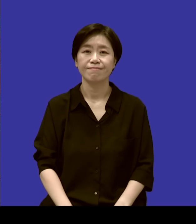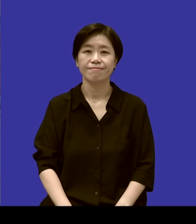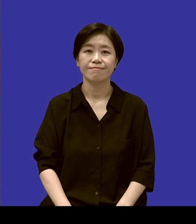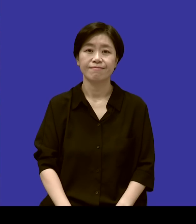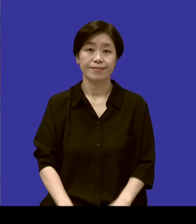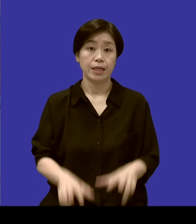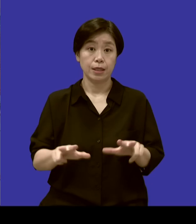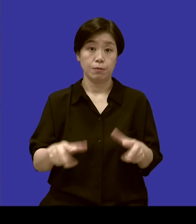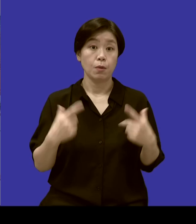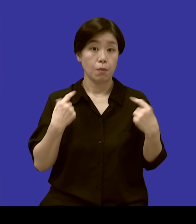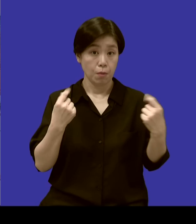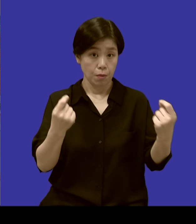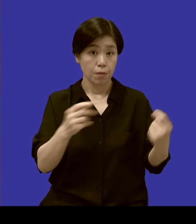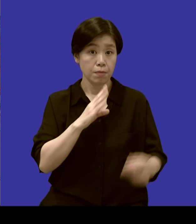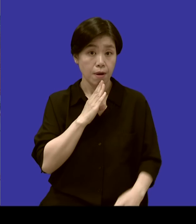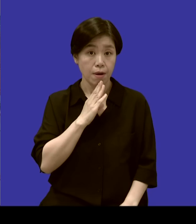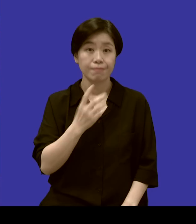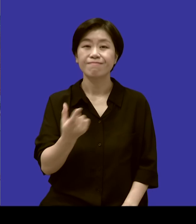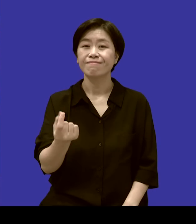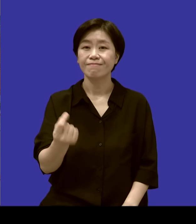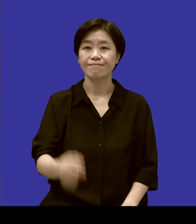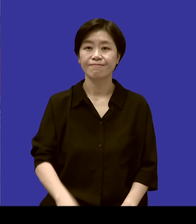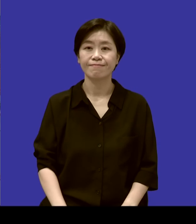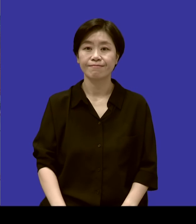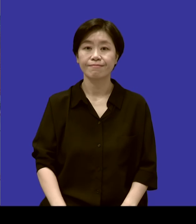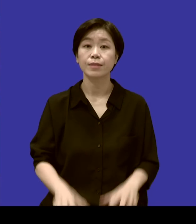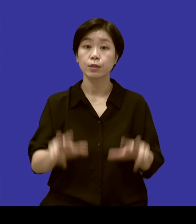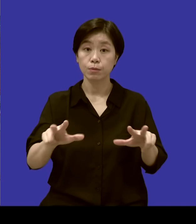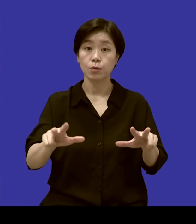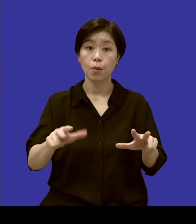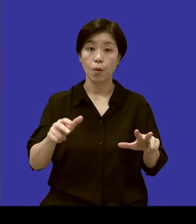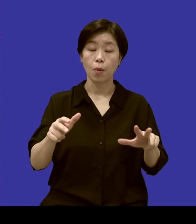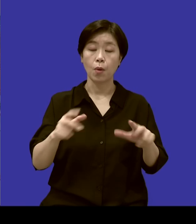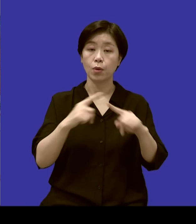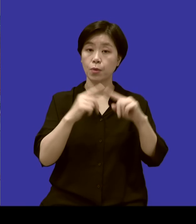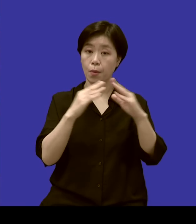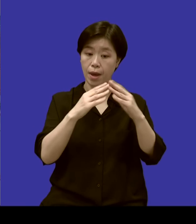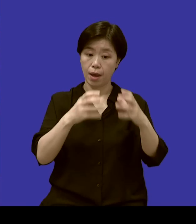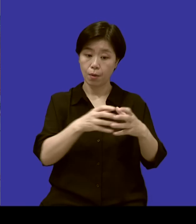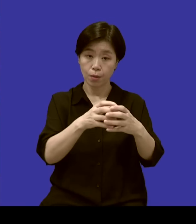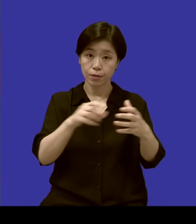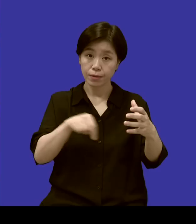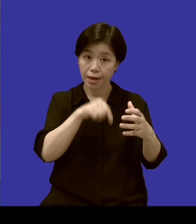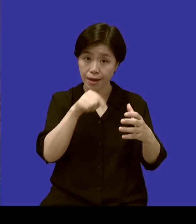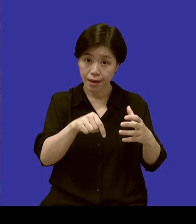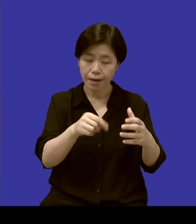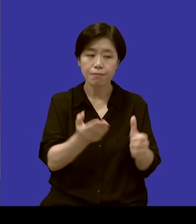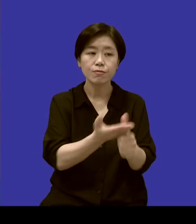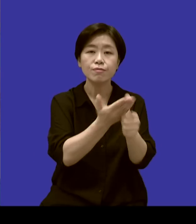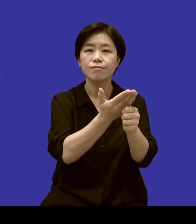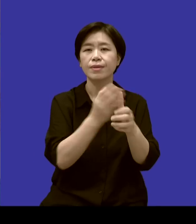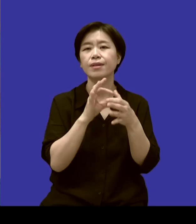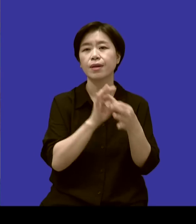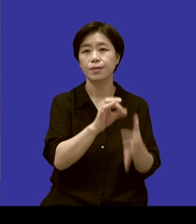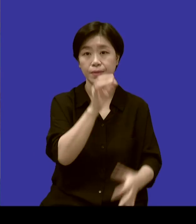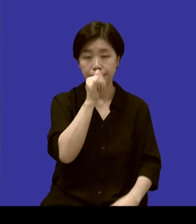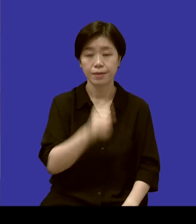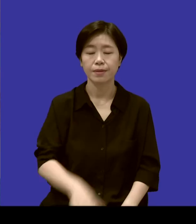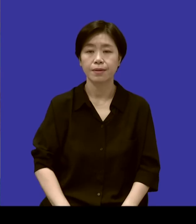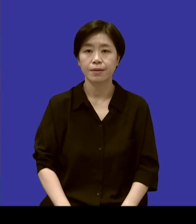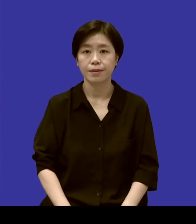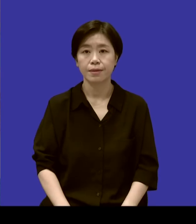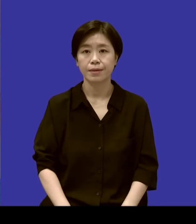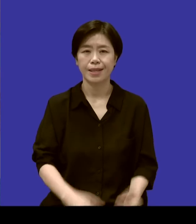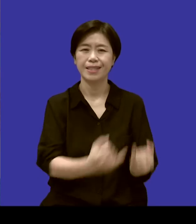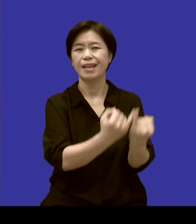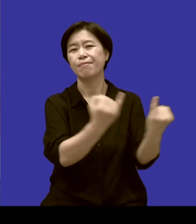계속 이어지고 있어요? 네, 지금도 이제 공동체 안에서 양육을 계속 하다가 또 이제 자매들을